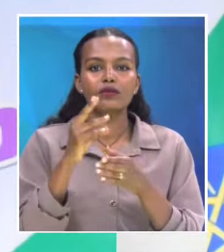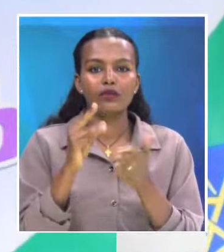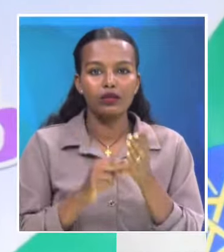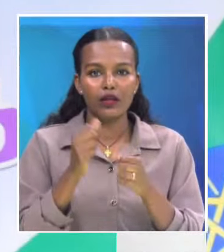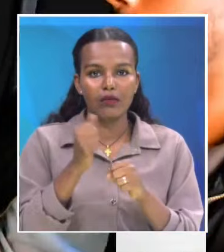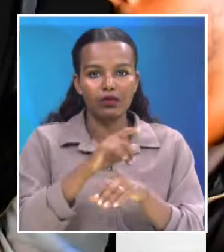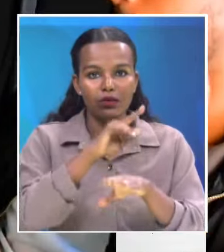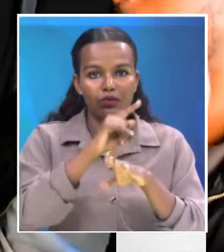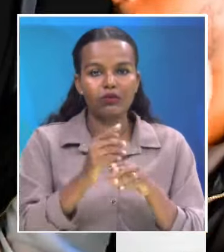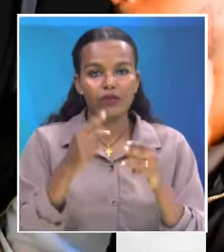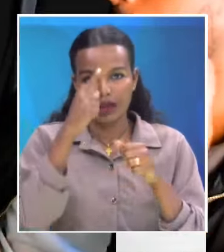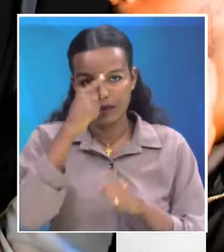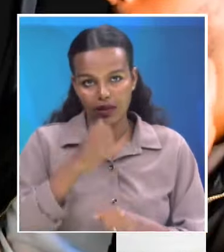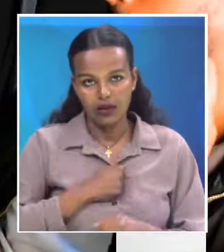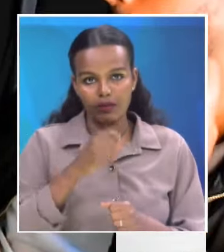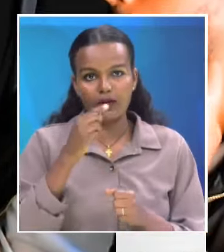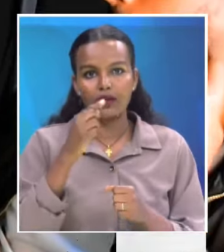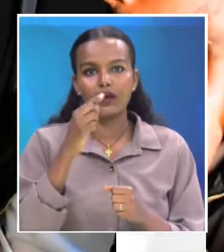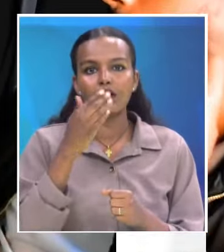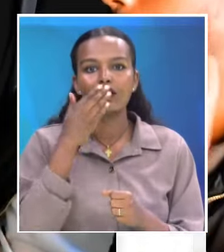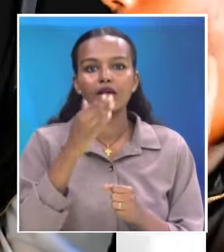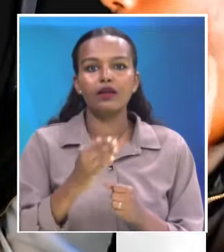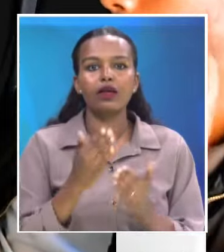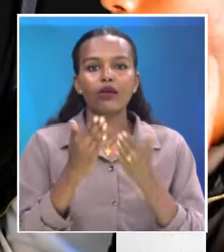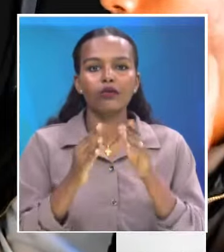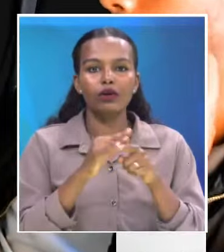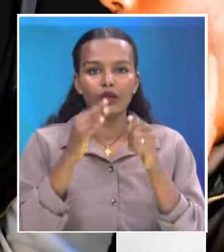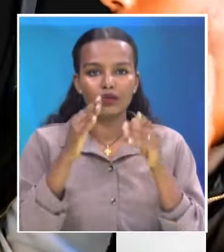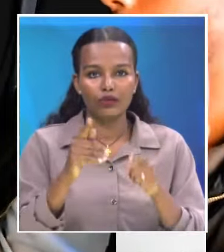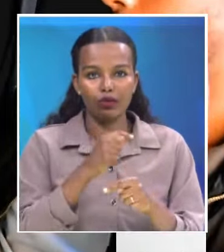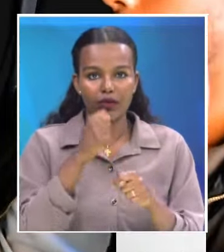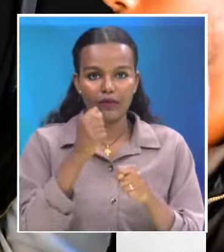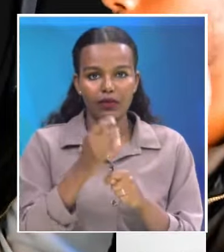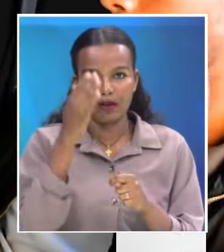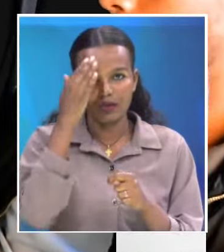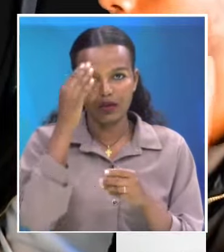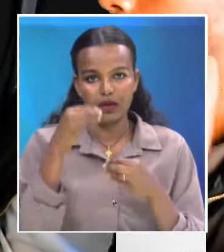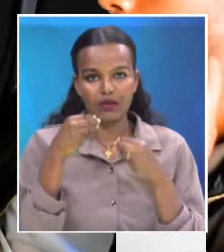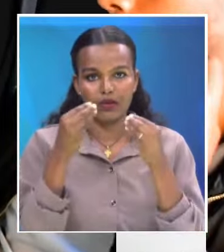ዓመት ዜጎችን በታማኝነትና በቅንነት ያገለግሉ ሙያተኞችና ተቋማትም እውቅና ተሰጥቷል።